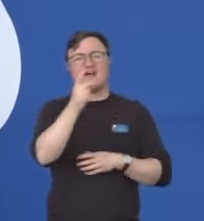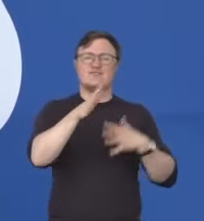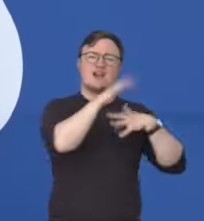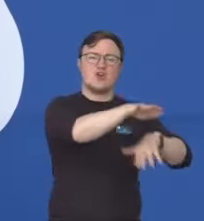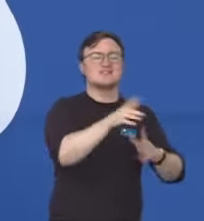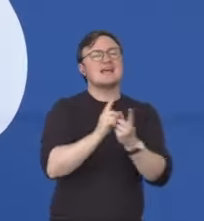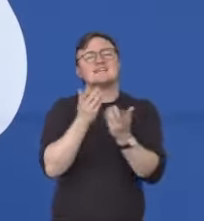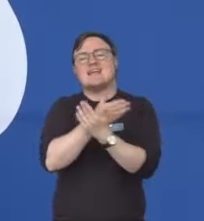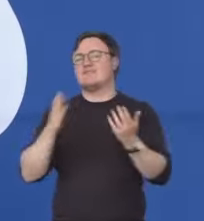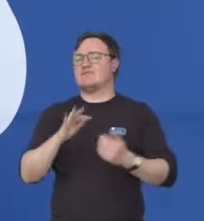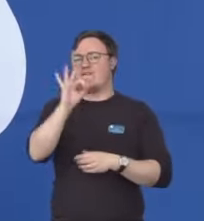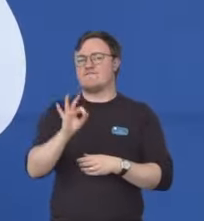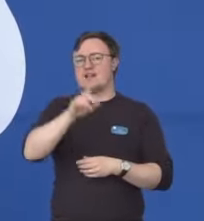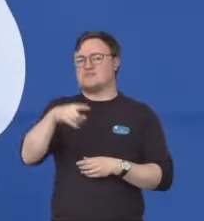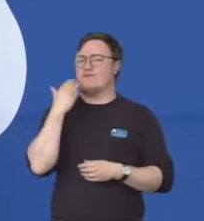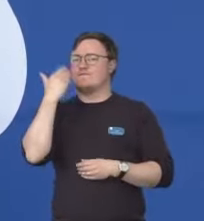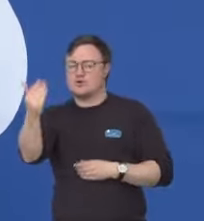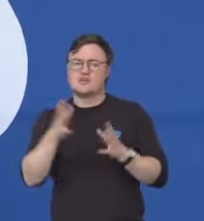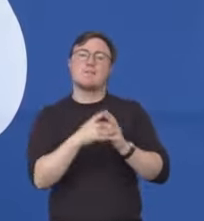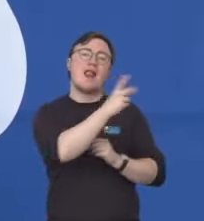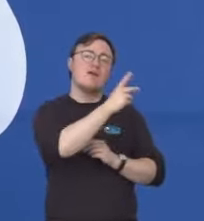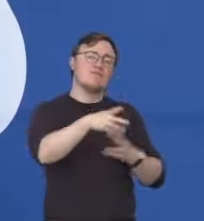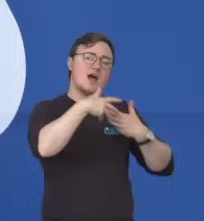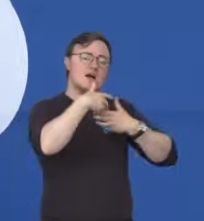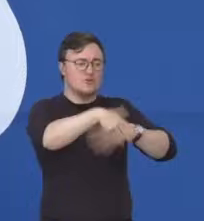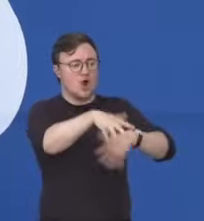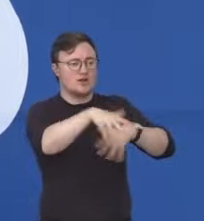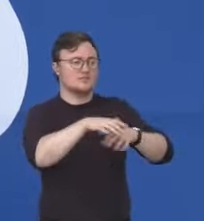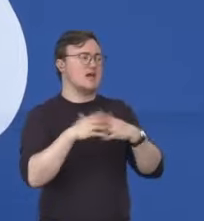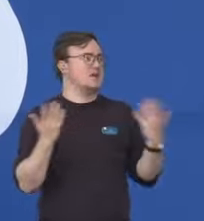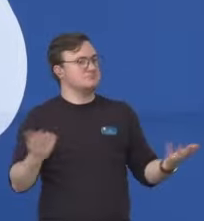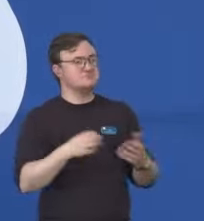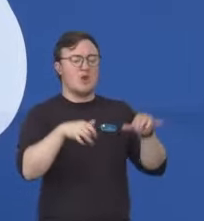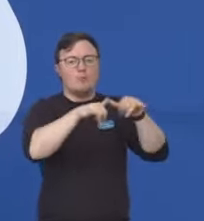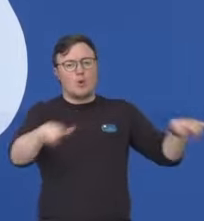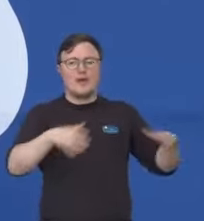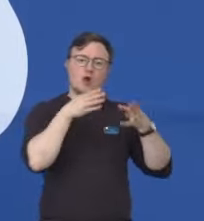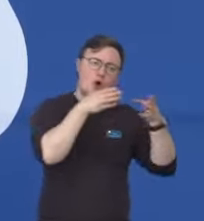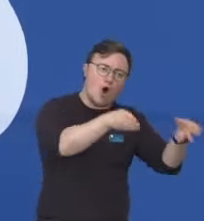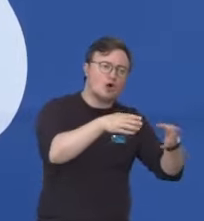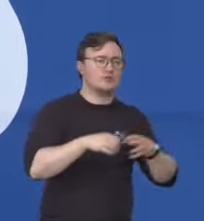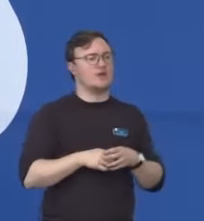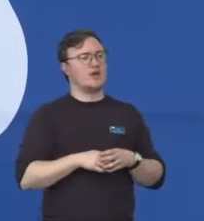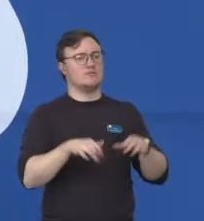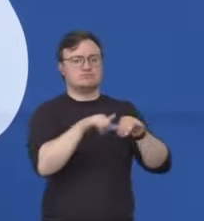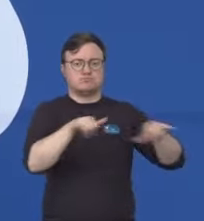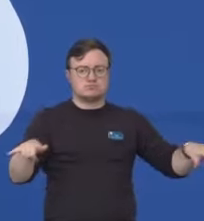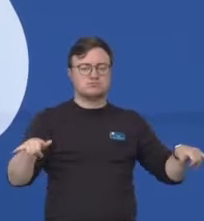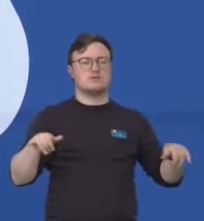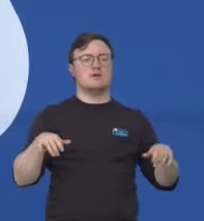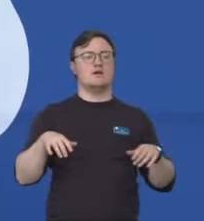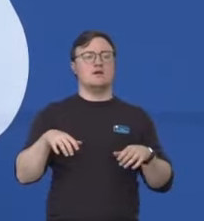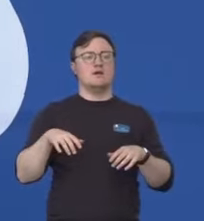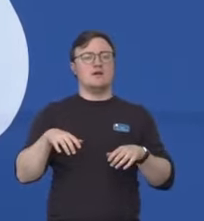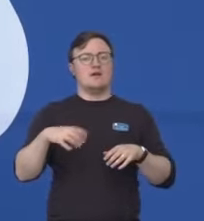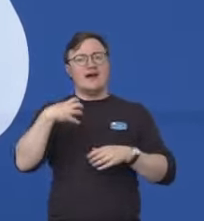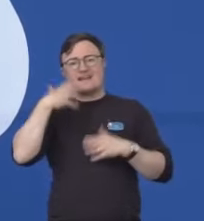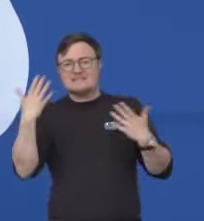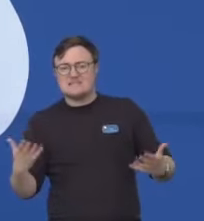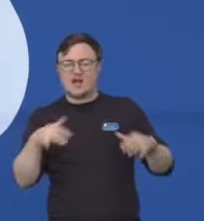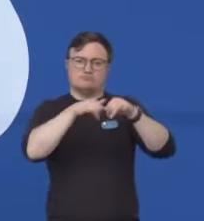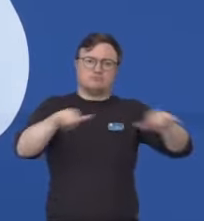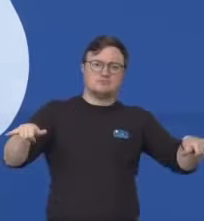for Future, men andra rörelser som sätter sig ner och blockerar gator och vägar och så vidare. Och Fridays for Future blockerade ingången till riksdagen. För mig